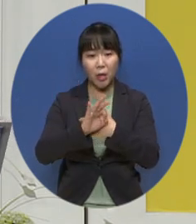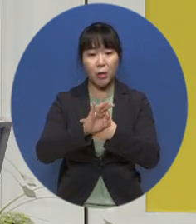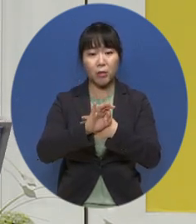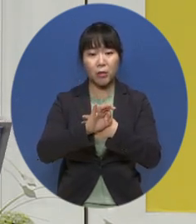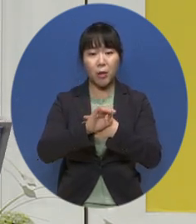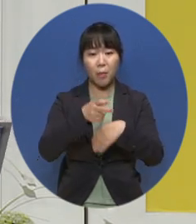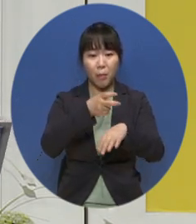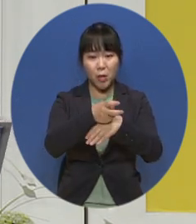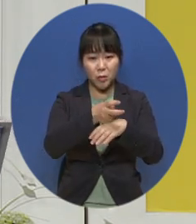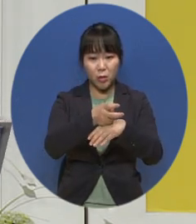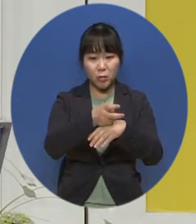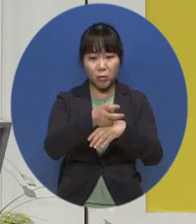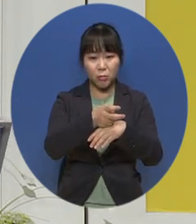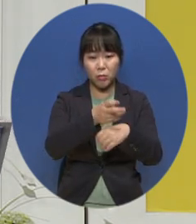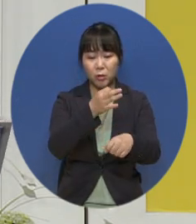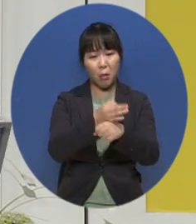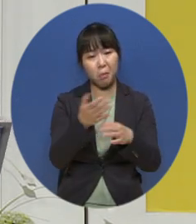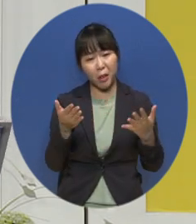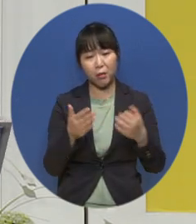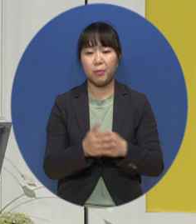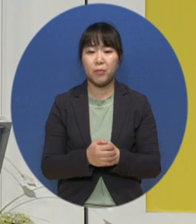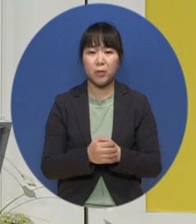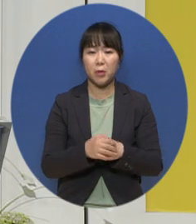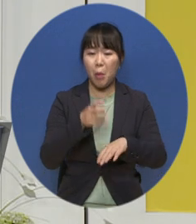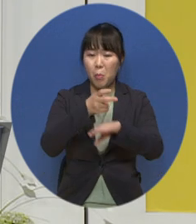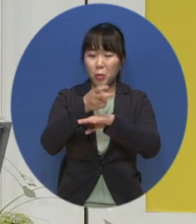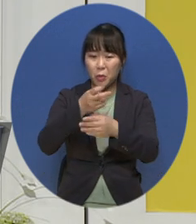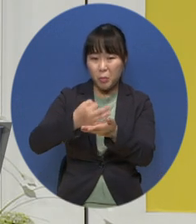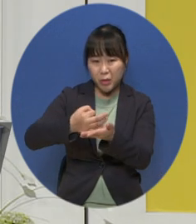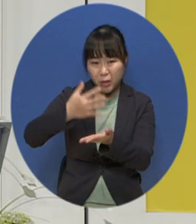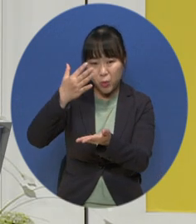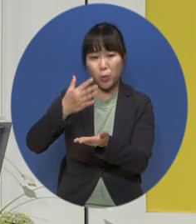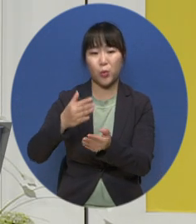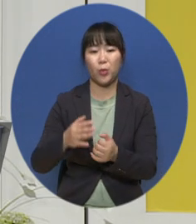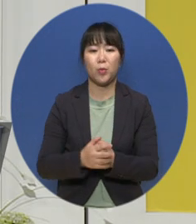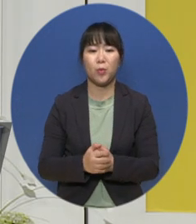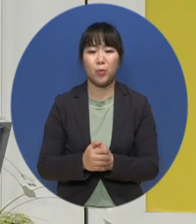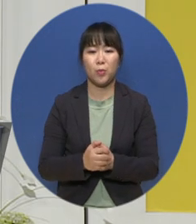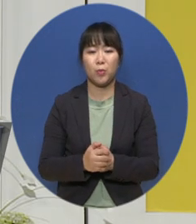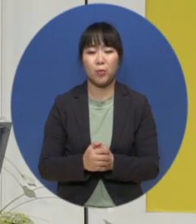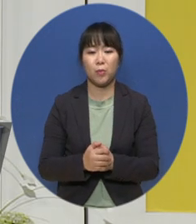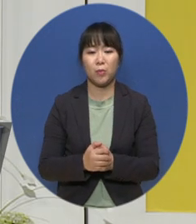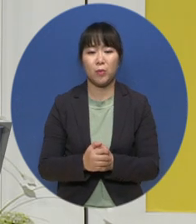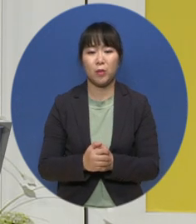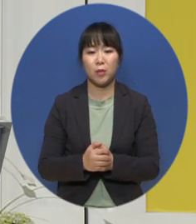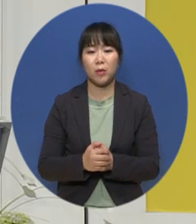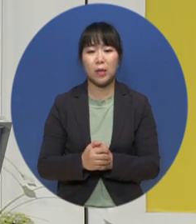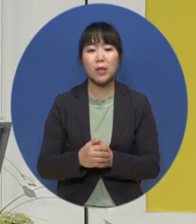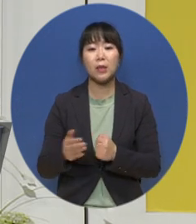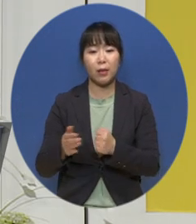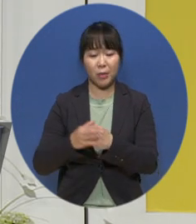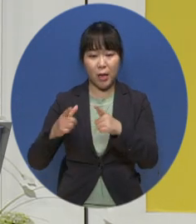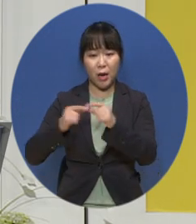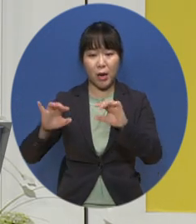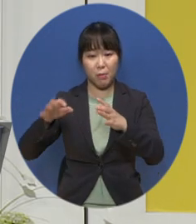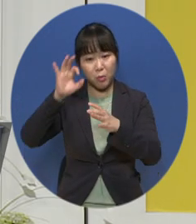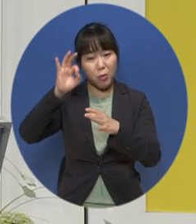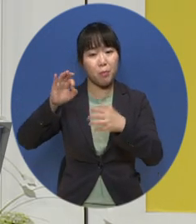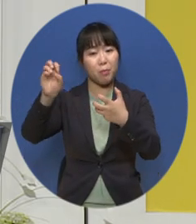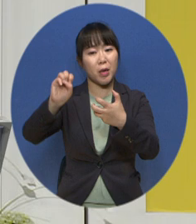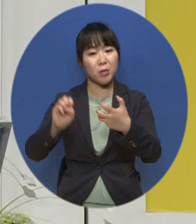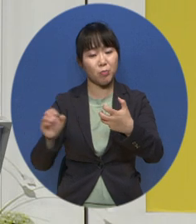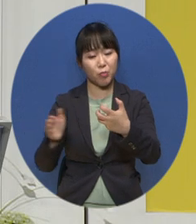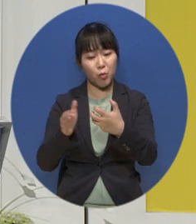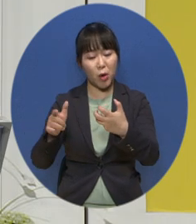회사에서 저상버스 살 리가 만무 하거든요 그것은 높이자 뿐 말에 그 뜻 비용도 많이 들어가니까 그래서 일본 감아 80% 가 중재